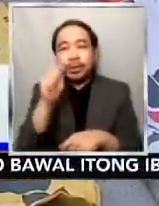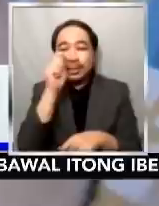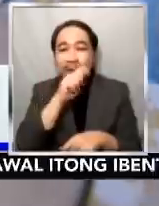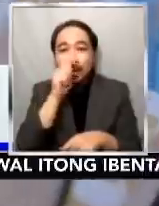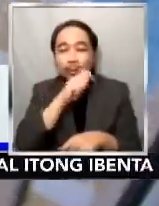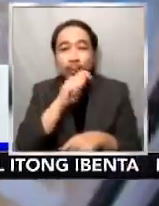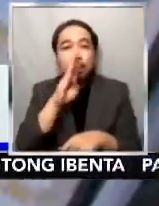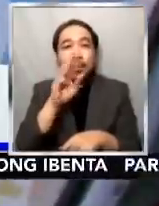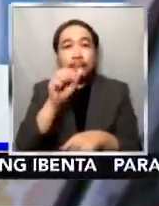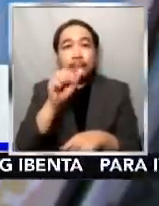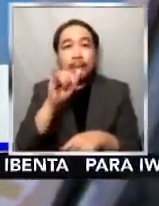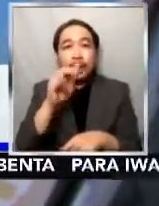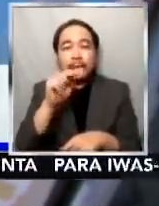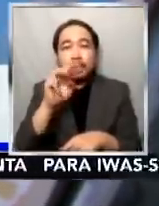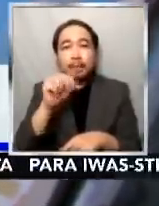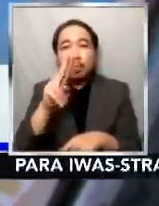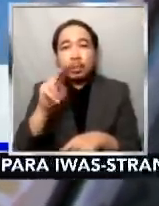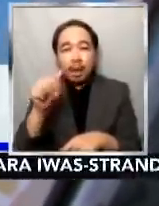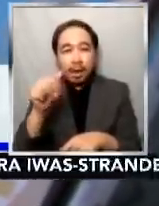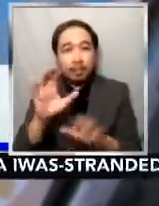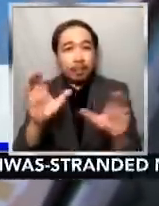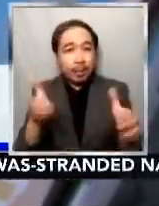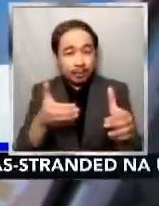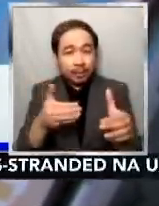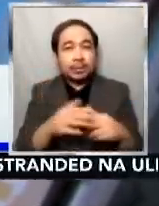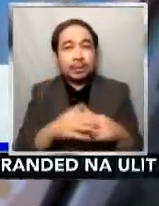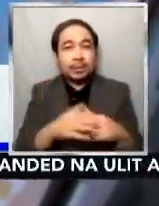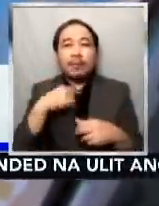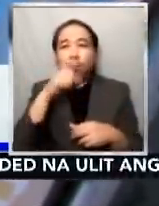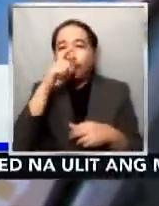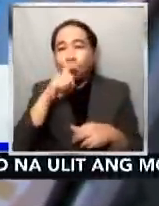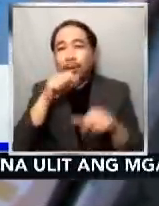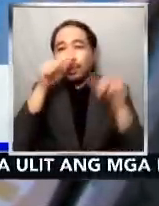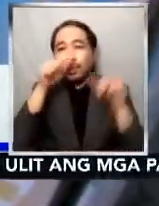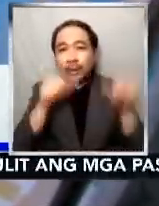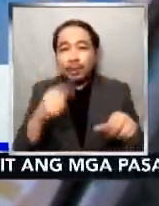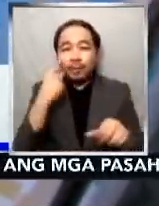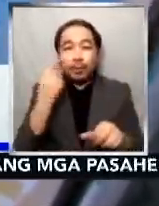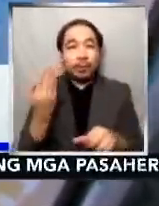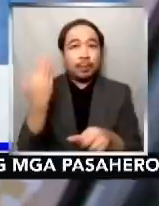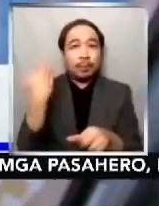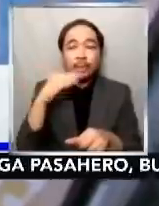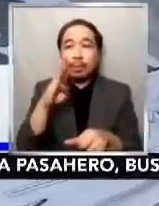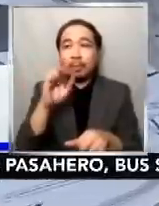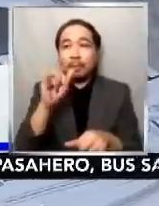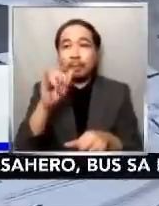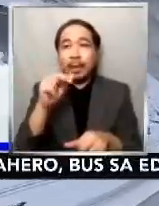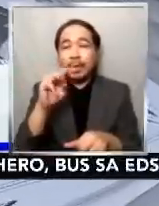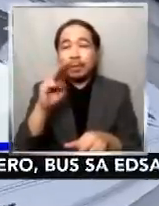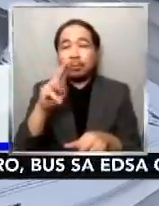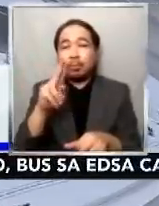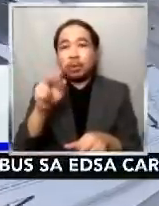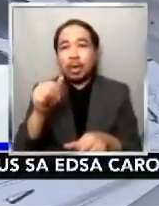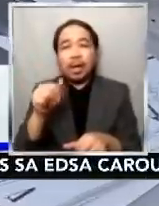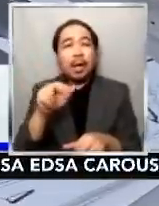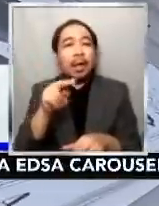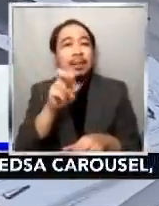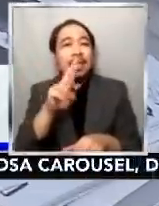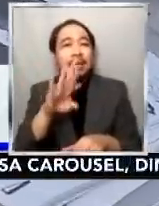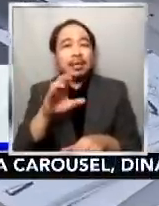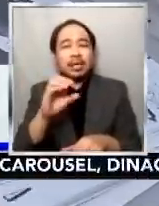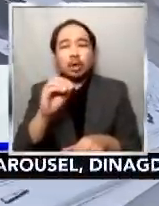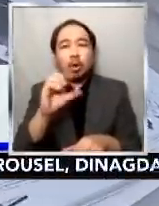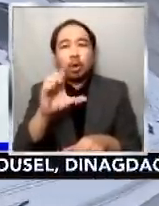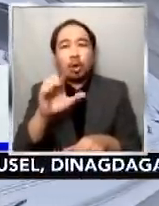pa. Meron din mga lumang campaign poster ni dating Bayan Muna Party List Representative Nery Colmenares, pati na ni dating Senador Bam